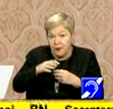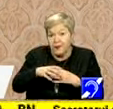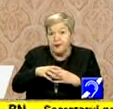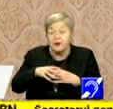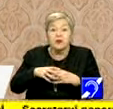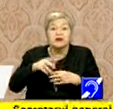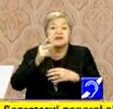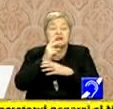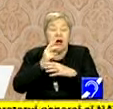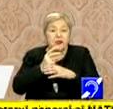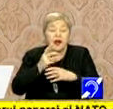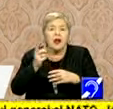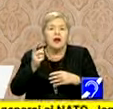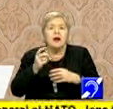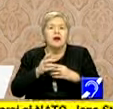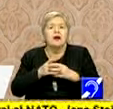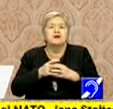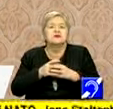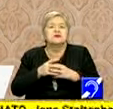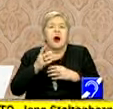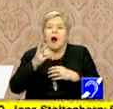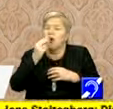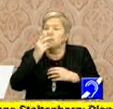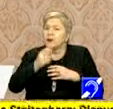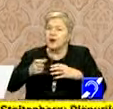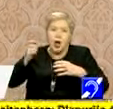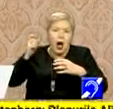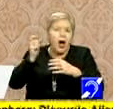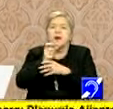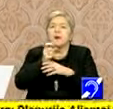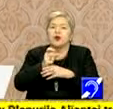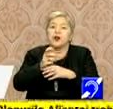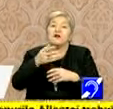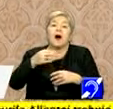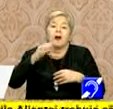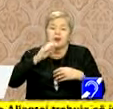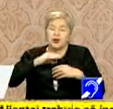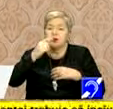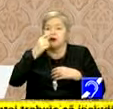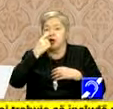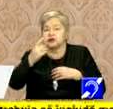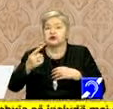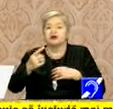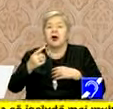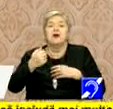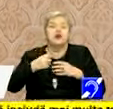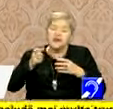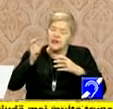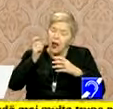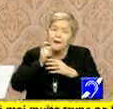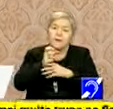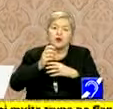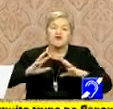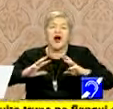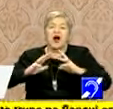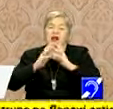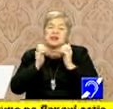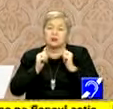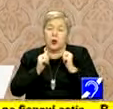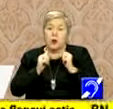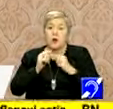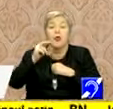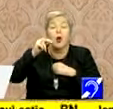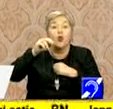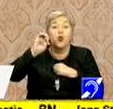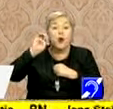majoritatea statelor au condamnat în mod unanim această intervenție militară, iar la nivelul Uniunii Europene